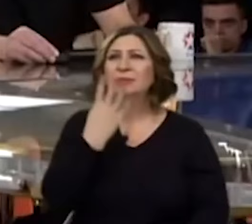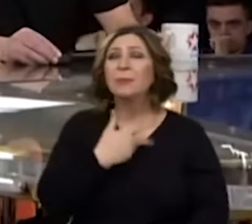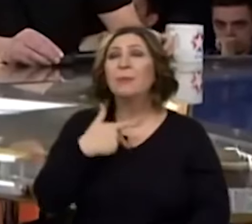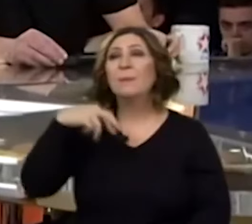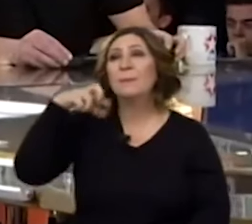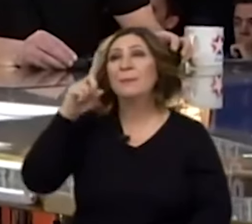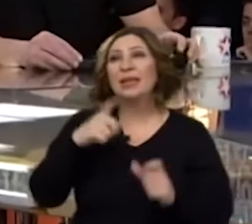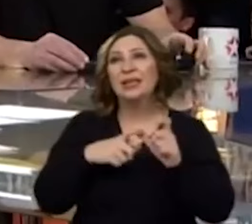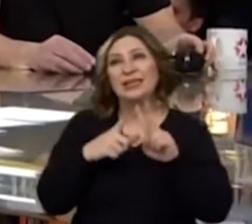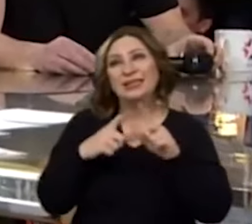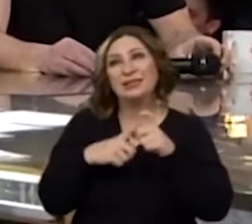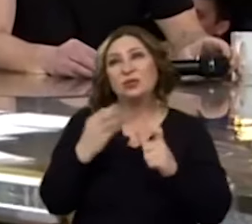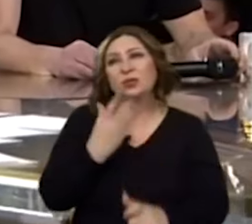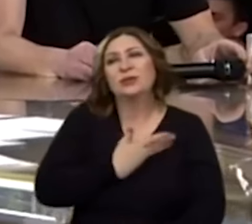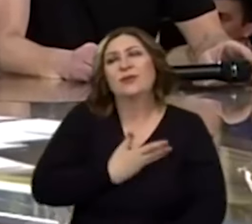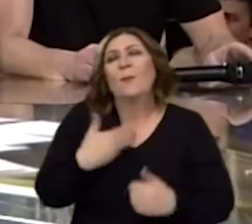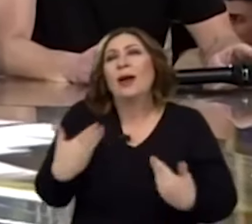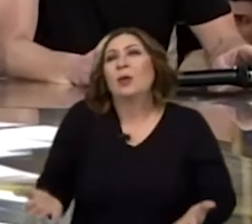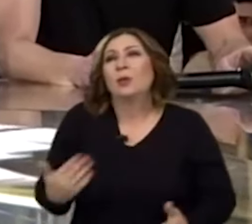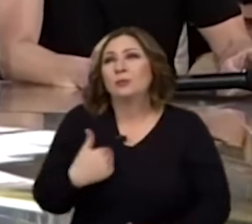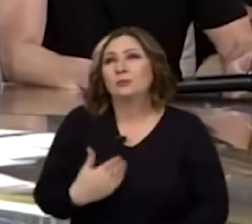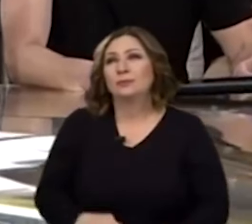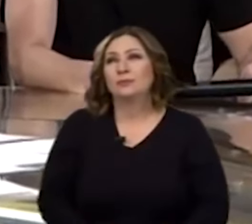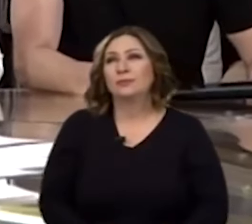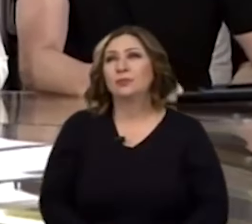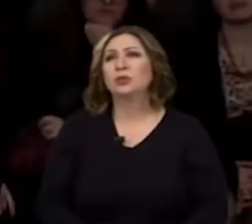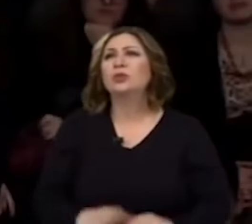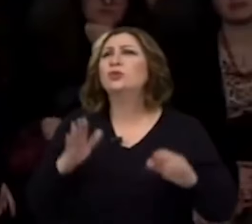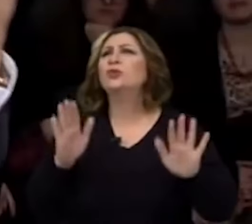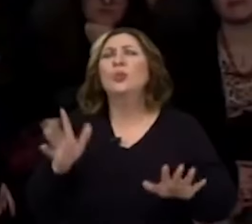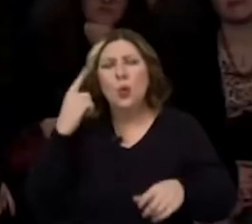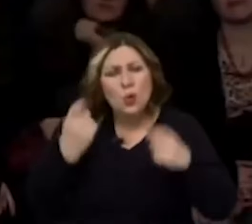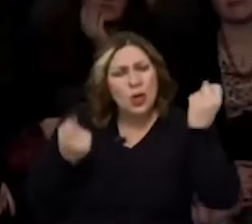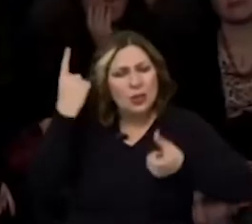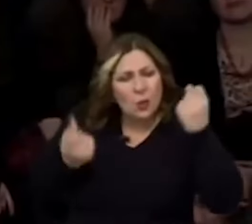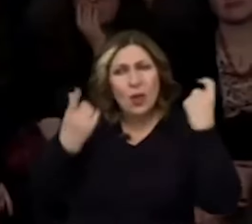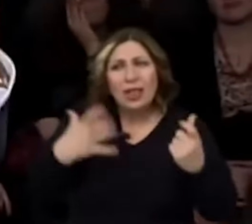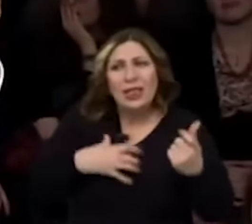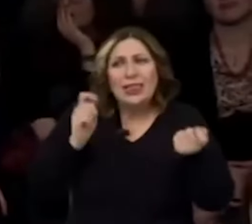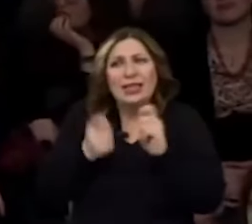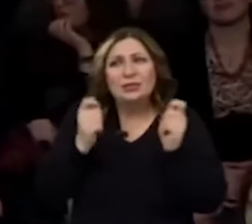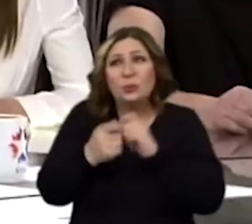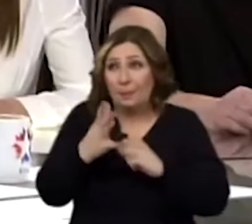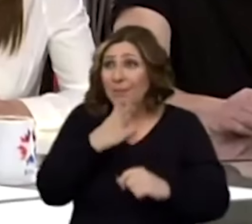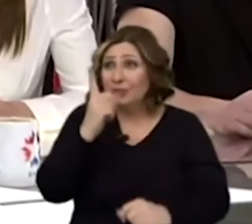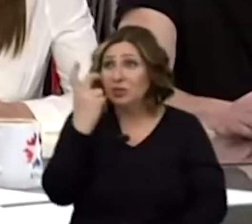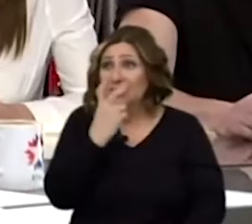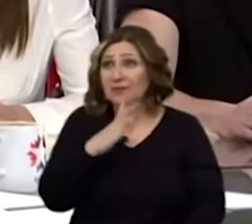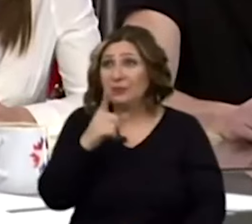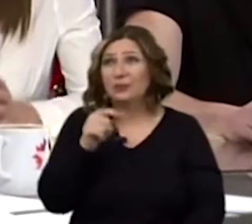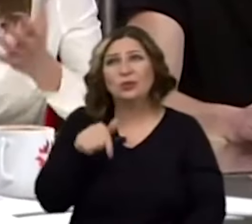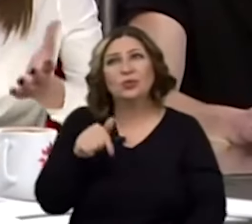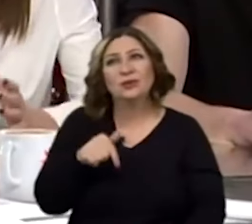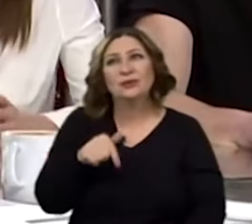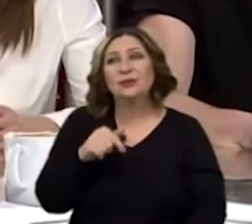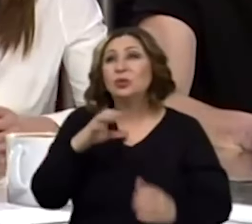Pink'e bayılıyorum. Ben de çok severim. Bayılıyorum o kadına. Ben de çok. Durmuyor, acayip üretiyor ve sürekli kendini değiştiriyor. Evet. Bildiğiniz bir şarkısı var mı? Yani şu